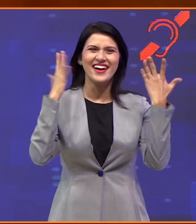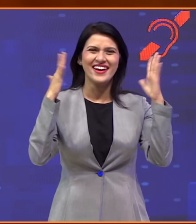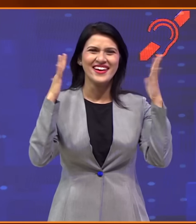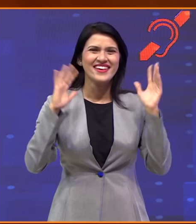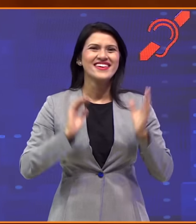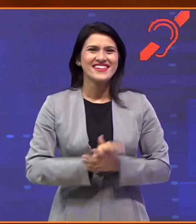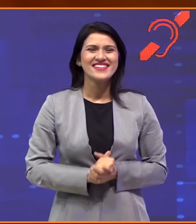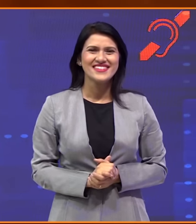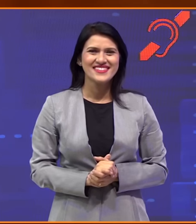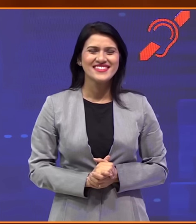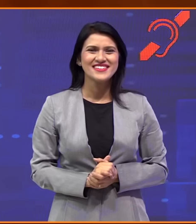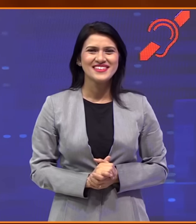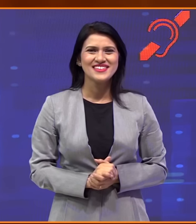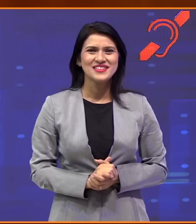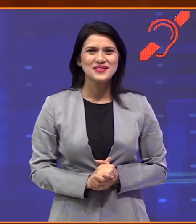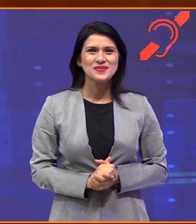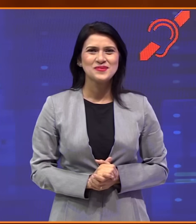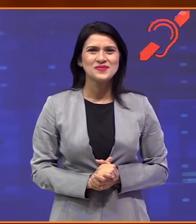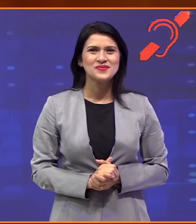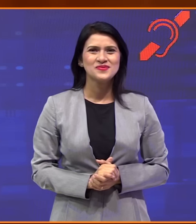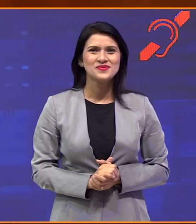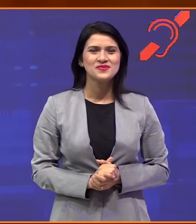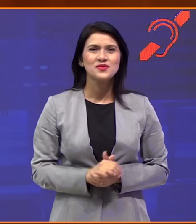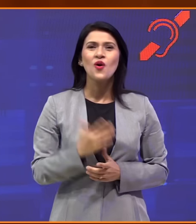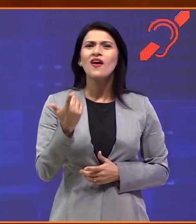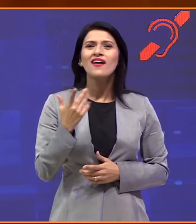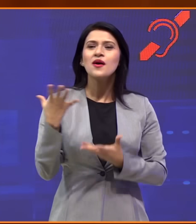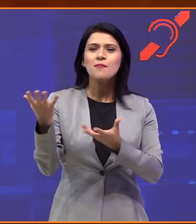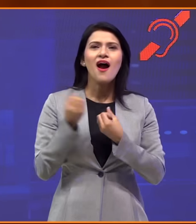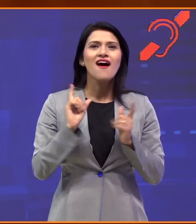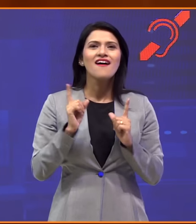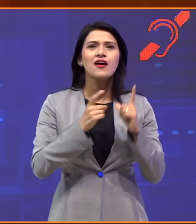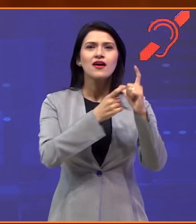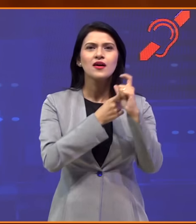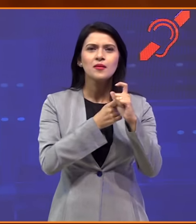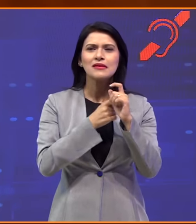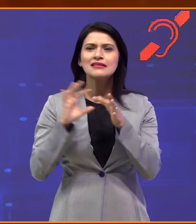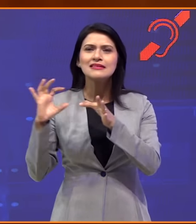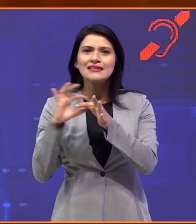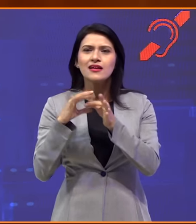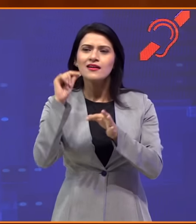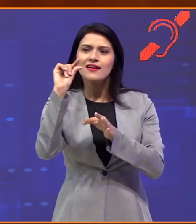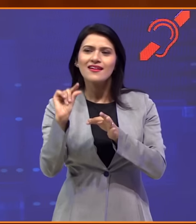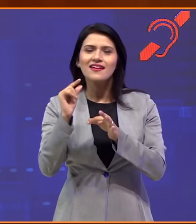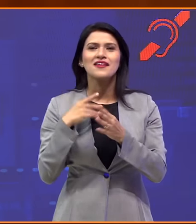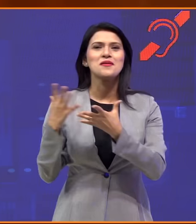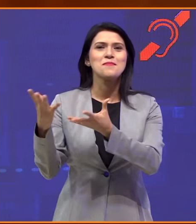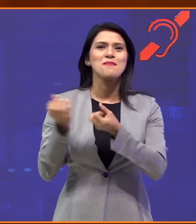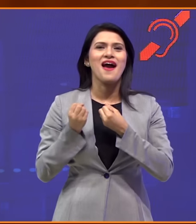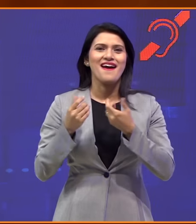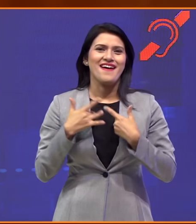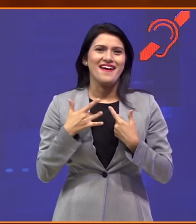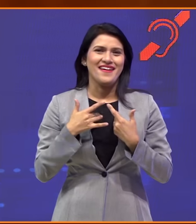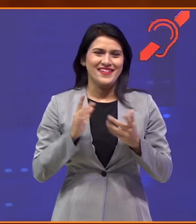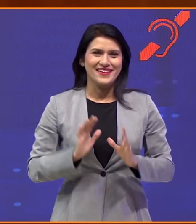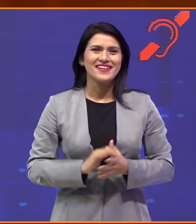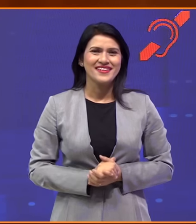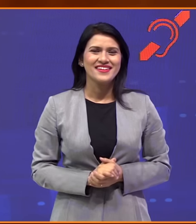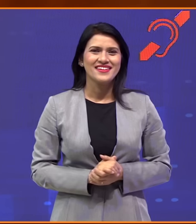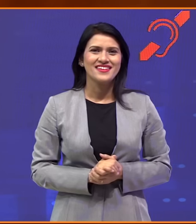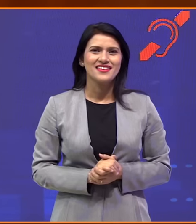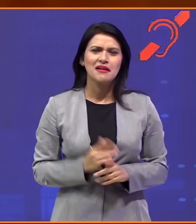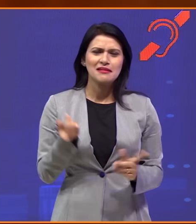लोग और वो भी मिलिट्री कैंटीन से किसी किसी को सस्ती मिलती सस्ती वहां मिलती थी तो वहां से हम